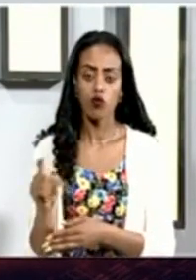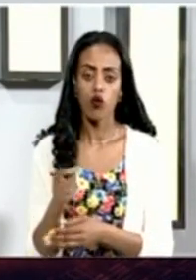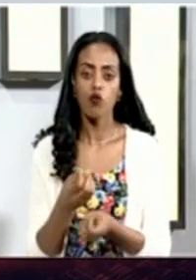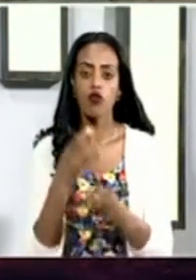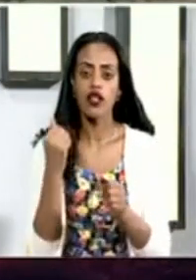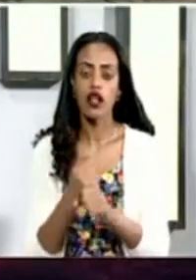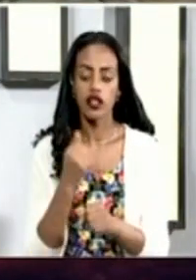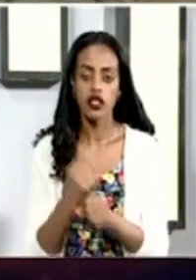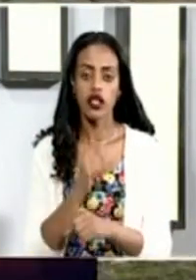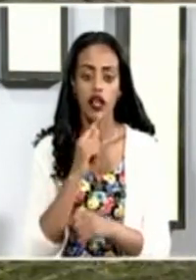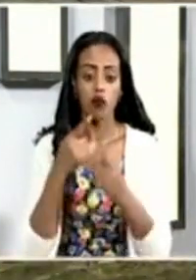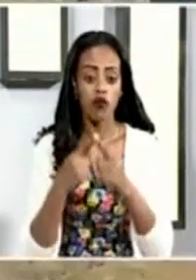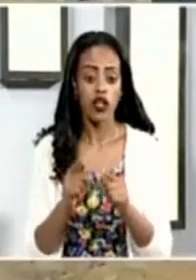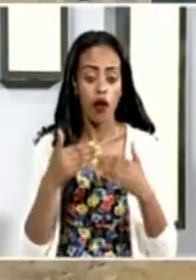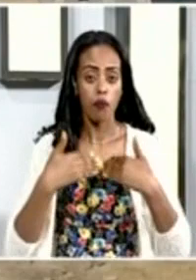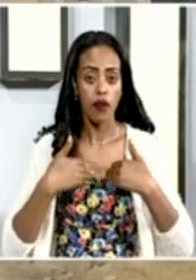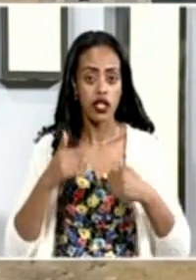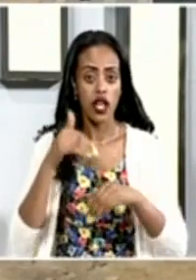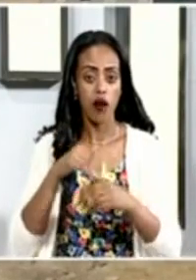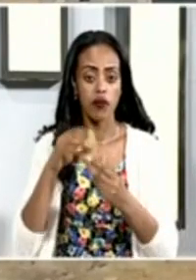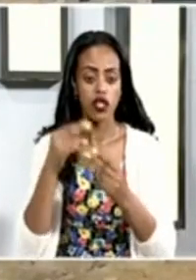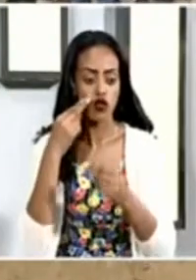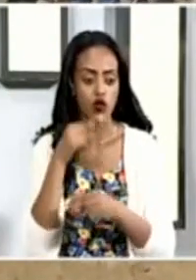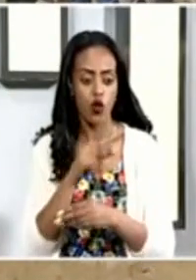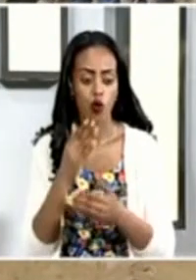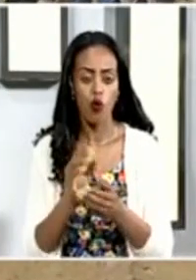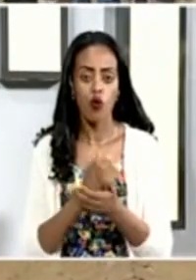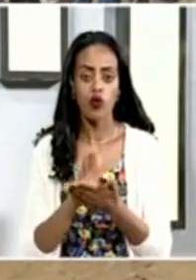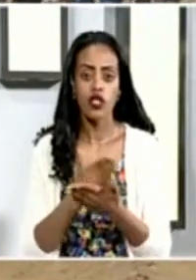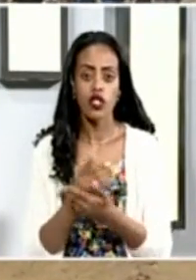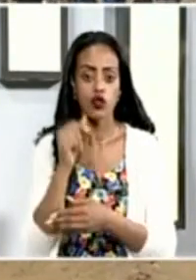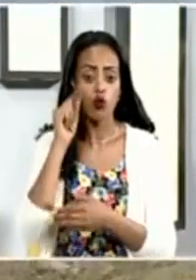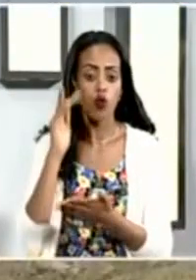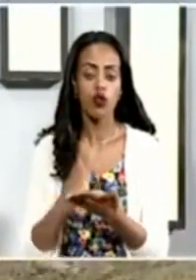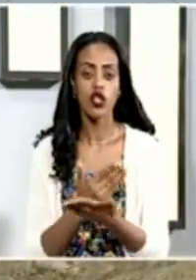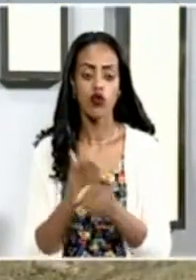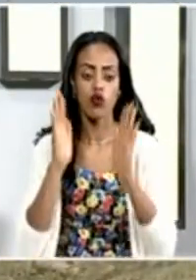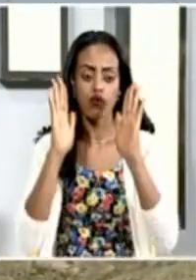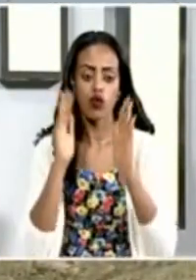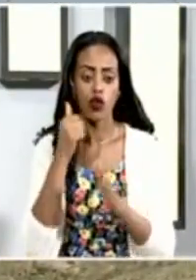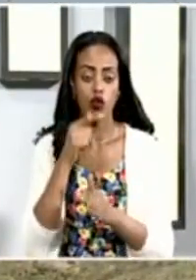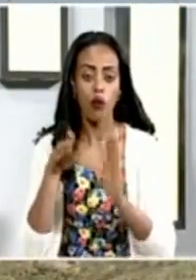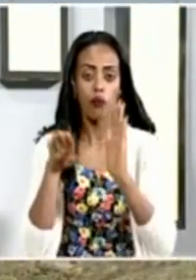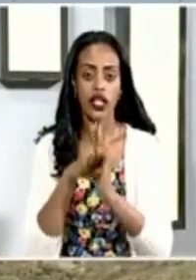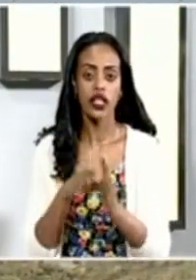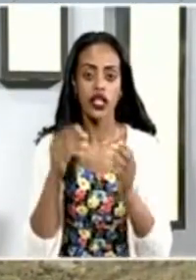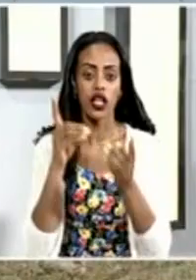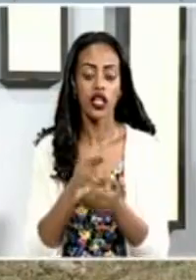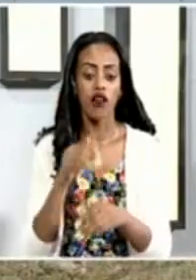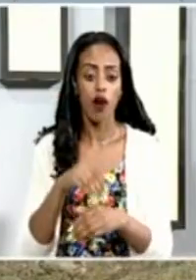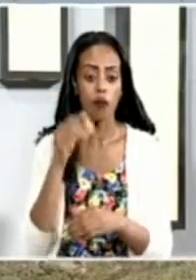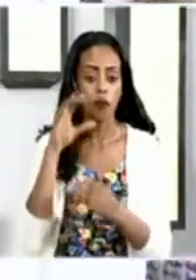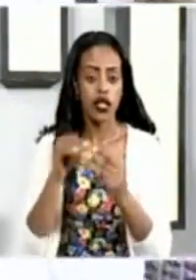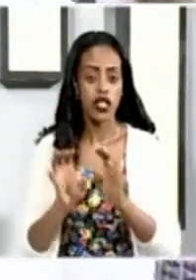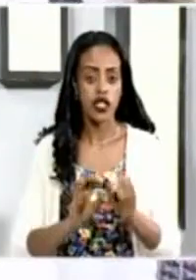سرعتك نزار هنا هزبي بفلاي من أسي أبي مرز آن نزار أي وتو فاينة نقح تسات فون زنادو أتوم مكتل كنتوا أتي أبي مرز